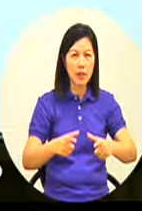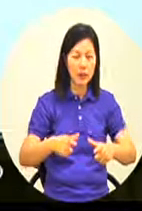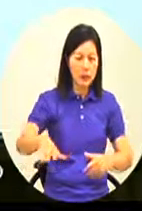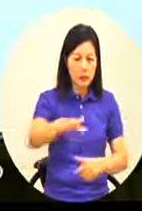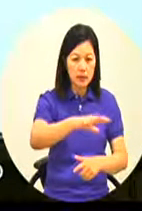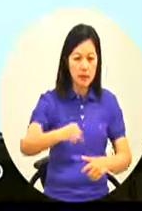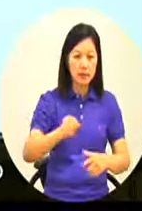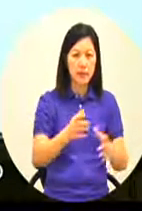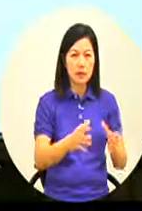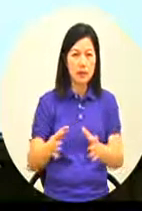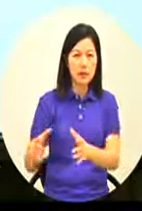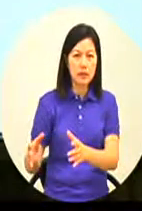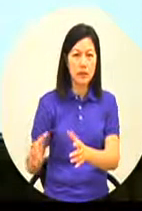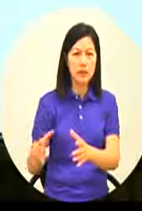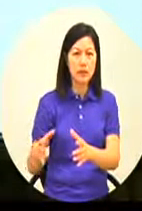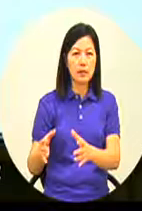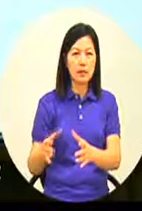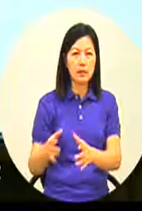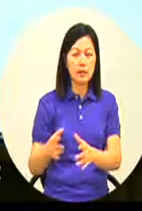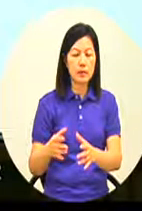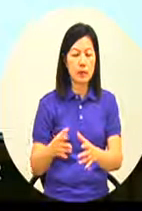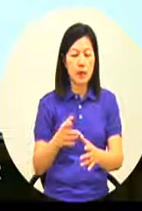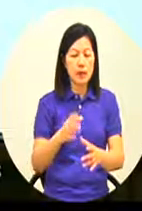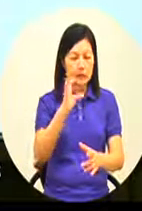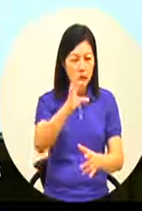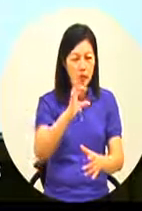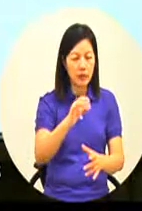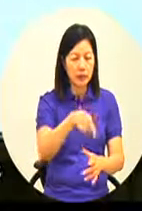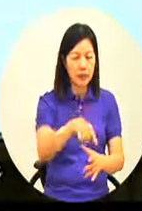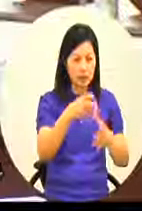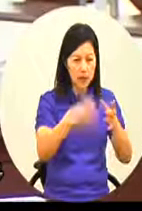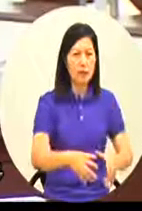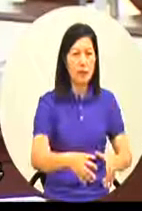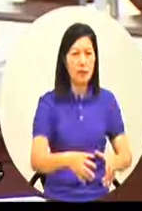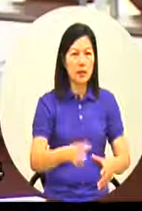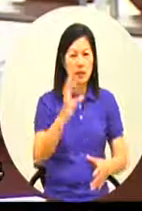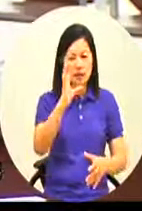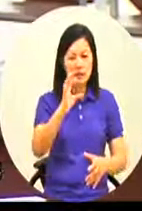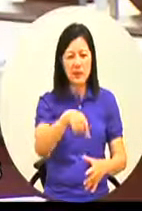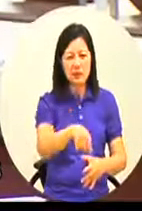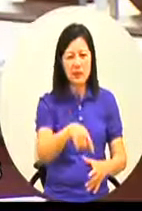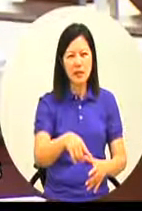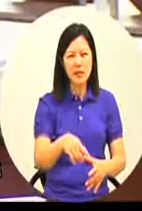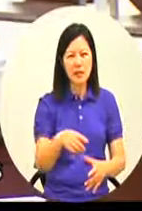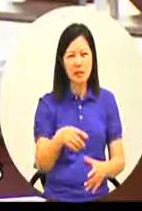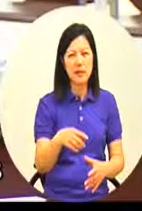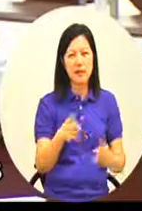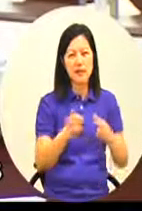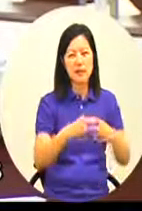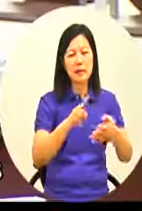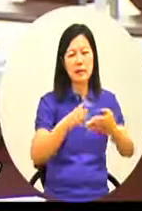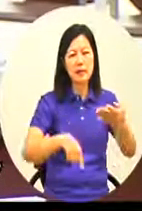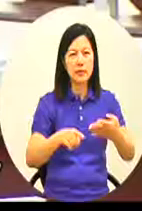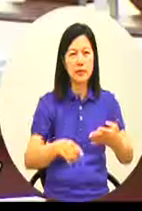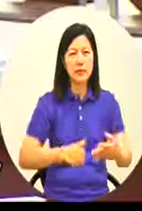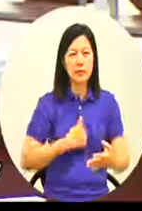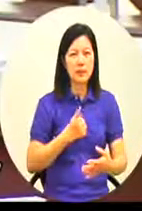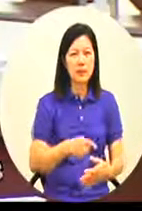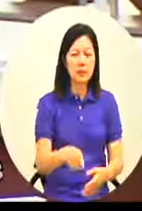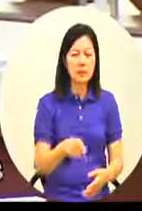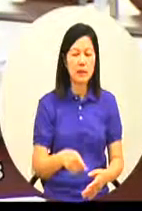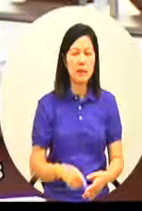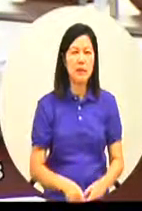施是否？好、哦，将洗手间纳入整个规划。洗啥？洗手间是小代志啊，实际用个过来以为只公园顶哦，真真正正顶的真正也